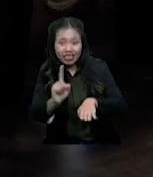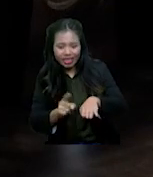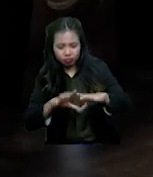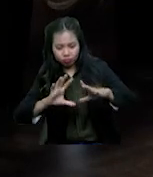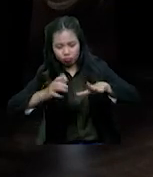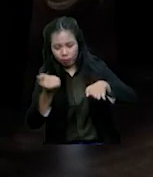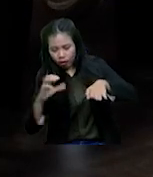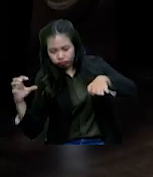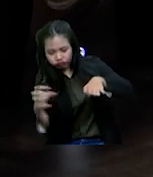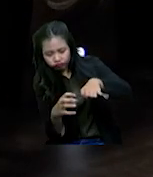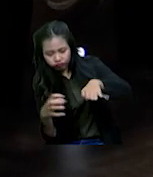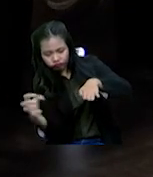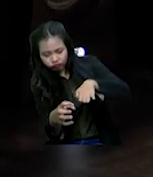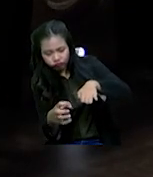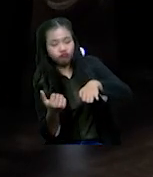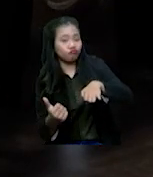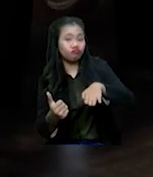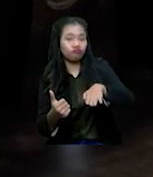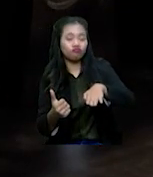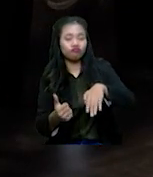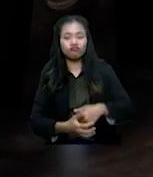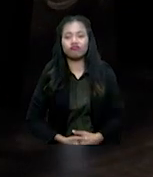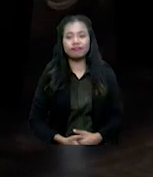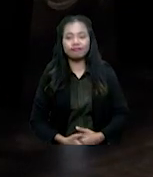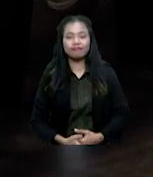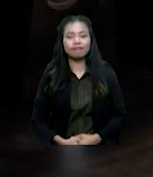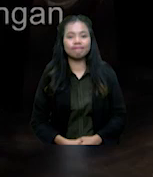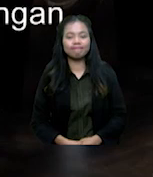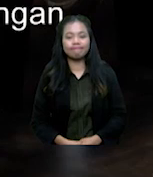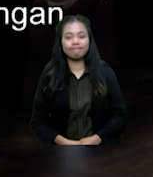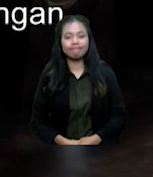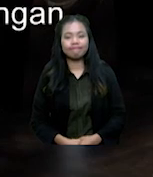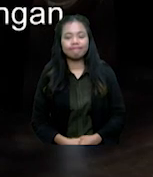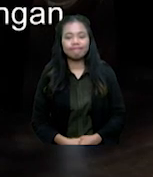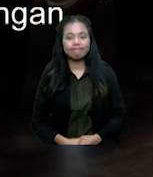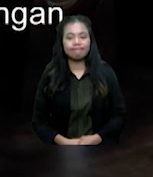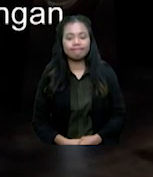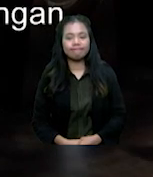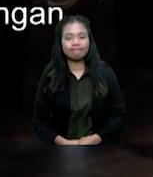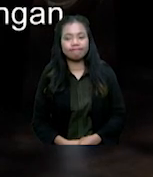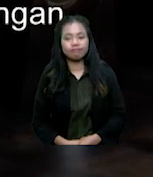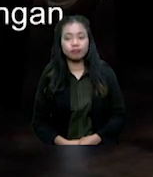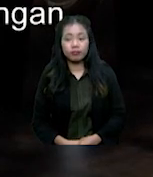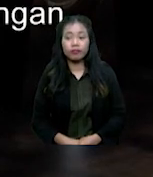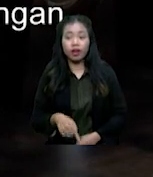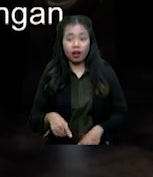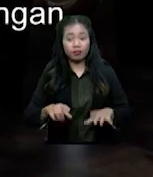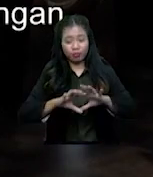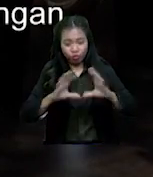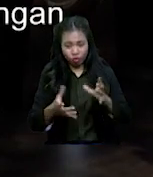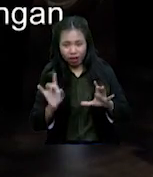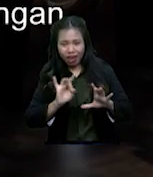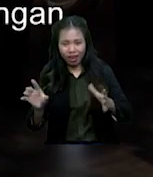That is specifically developed for the electric vehicles. So additionally, we also have enlightened